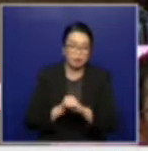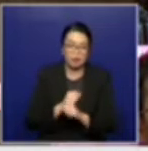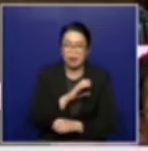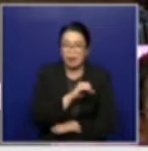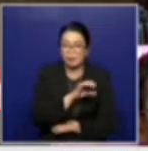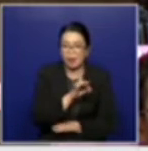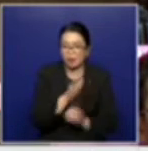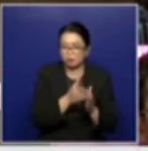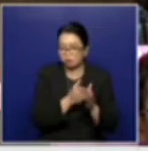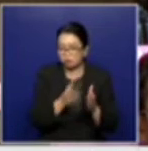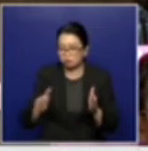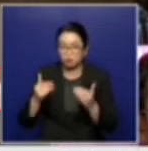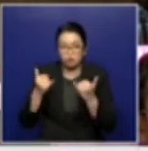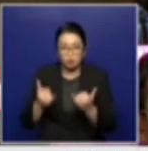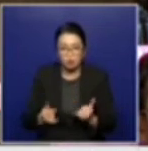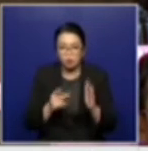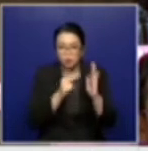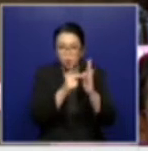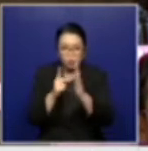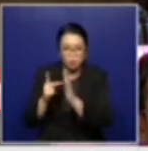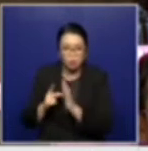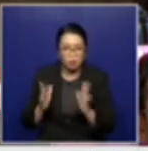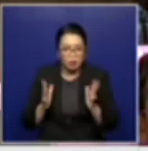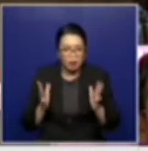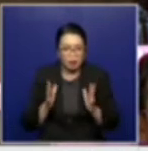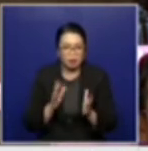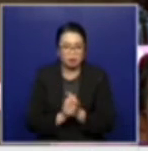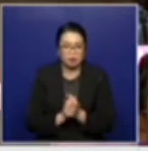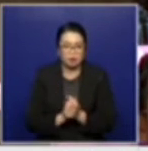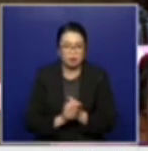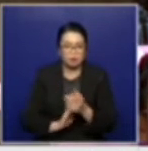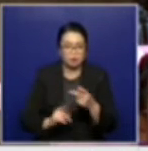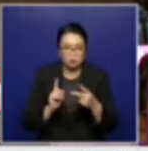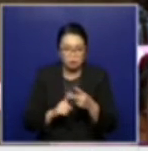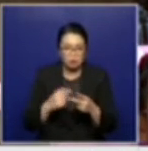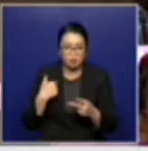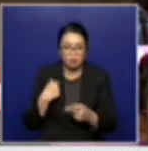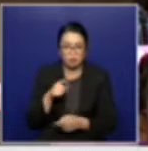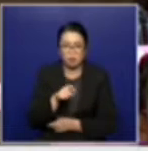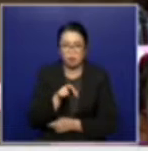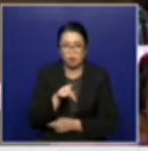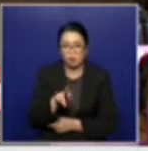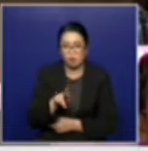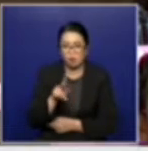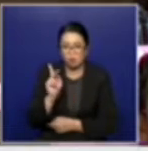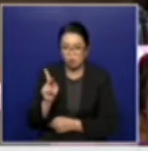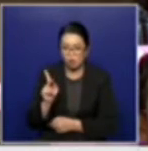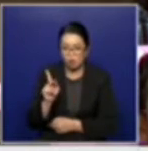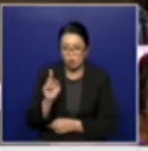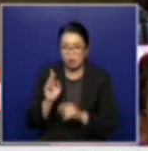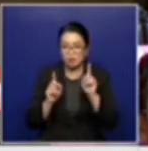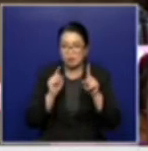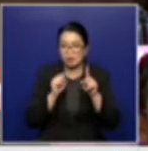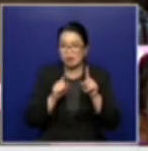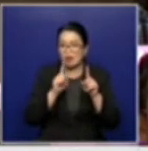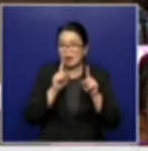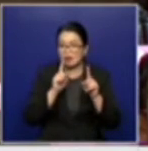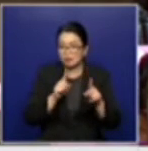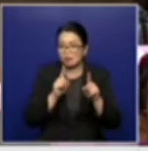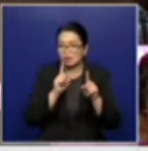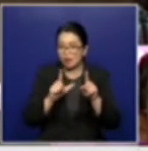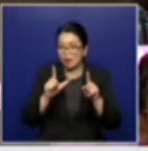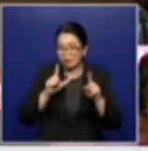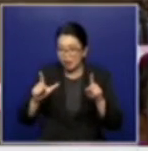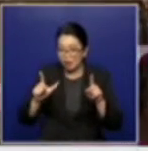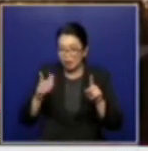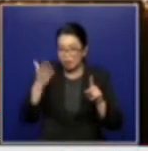งปัจจุบันครับรวมถึงการออกพระราชกำหนดอีก1ล้านล้านเพื่อเป็นการกู้เงินมาชดเชย